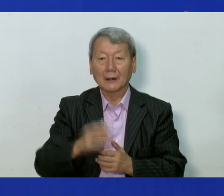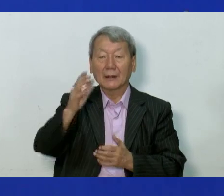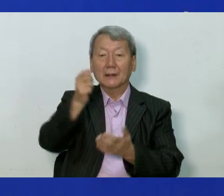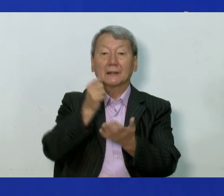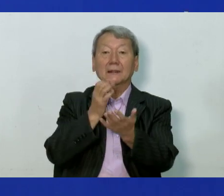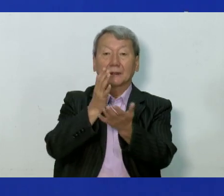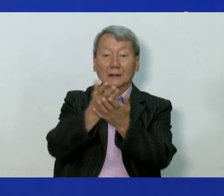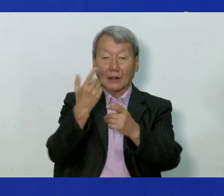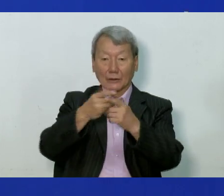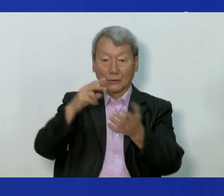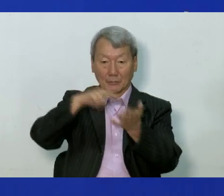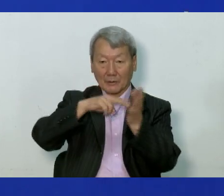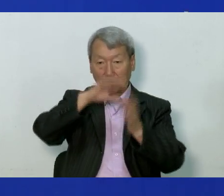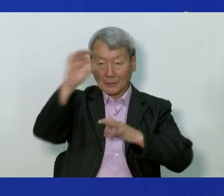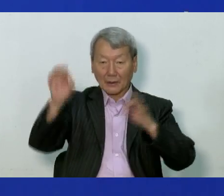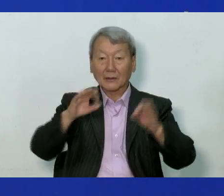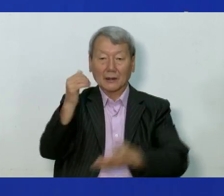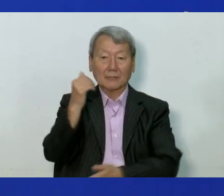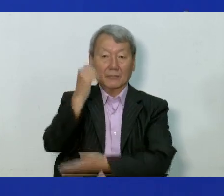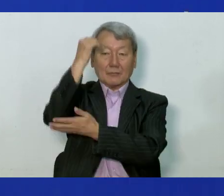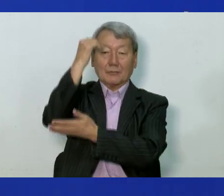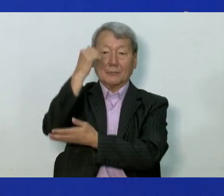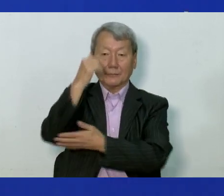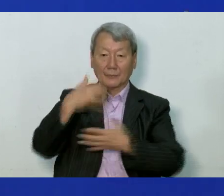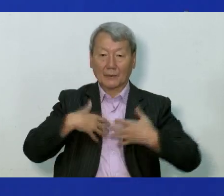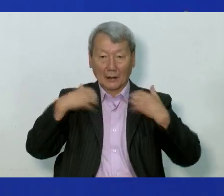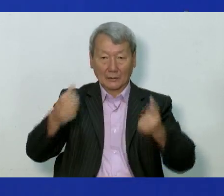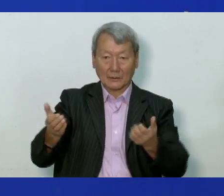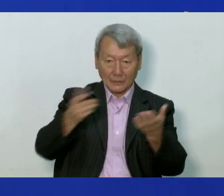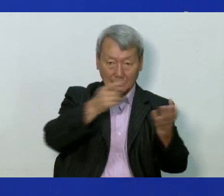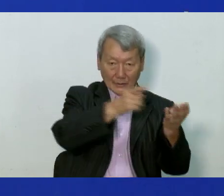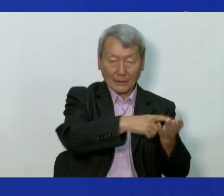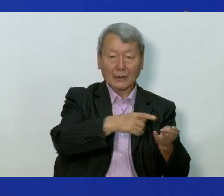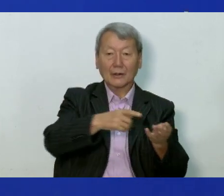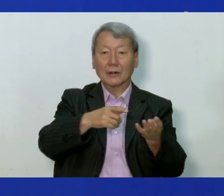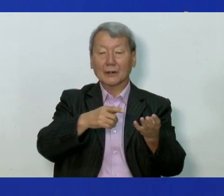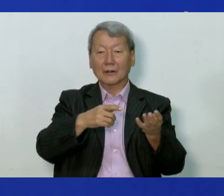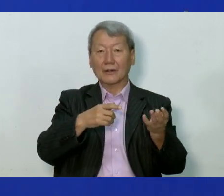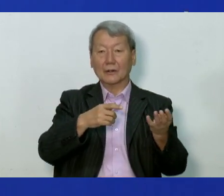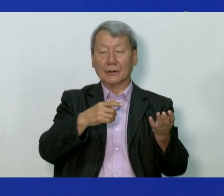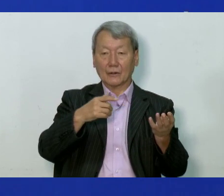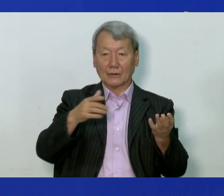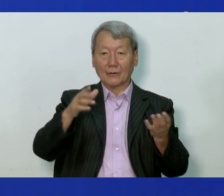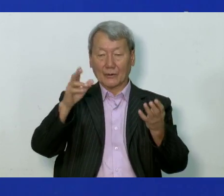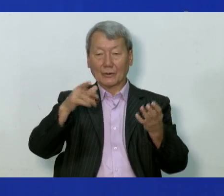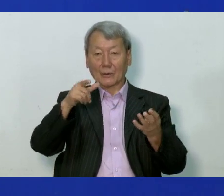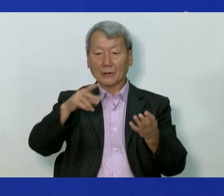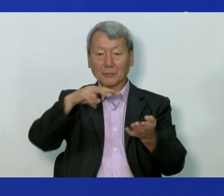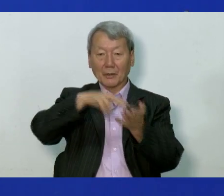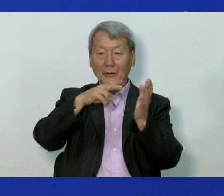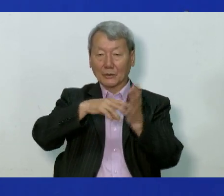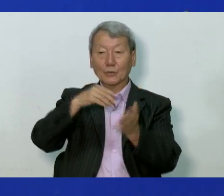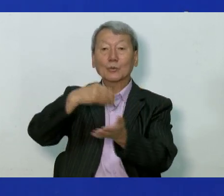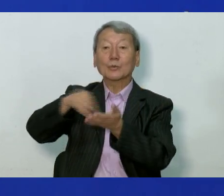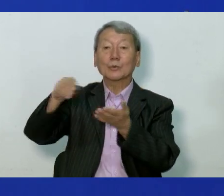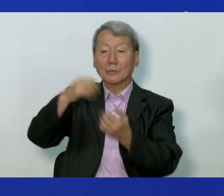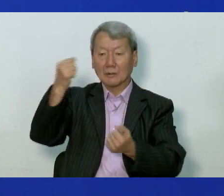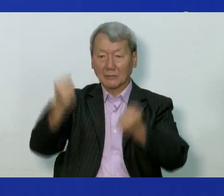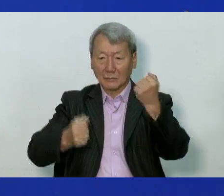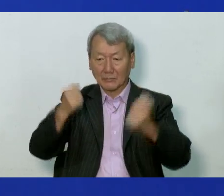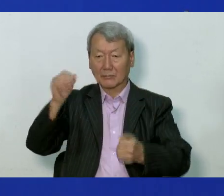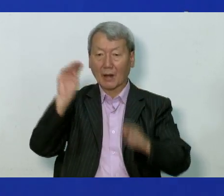Цели данных проектов – это поддержка сектора здравоохранения. В рамках этих проектов закупается